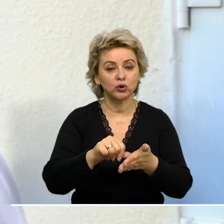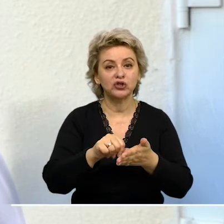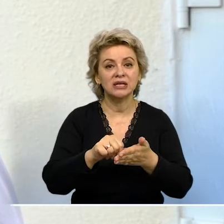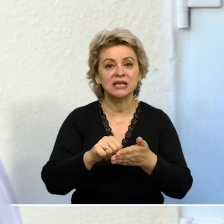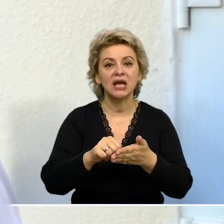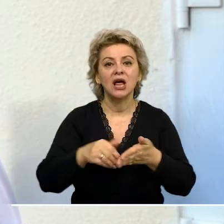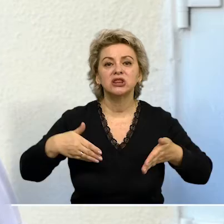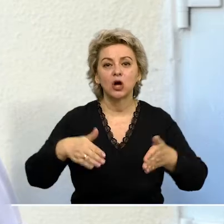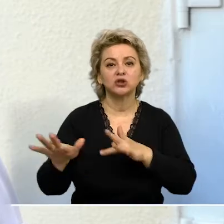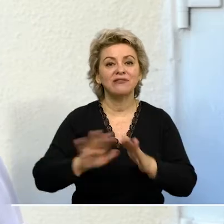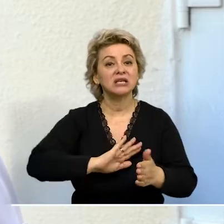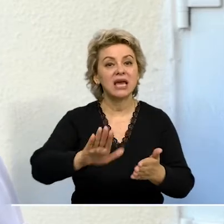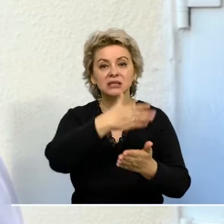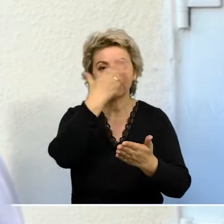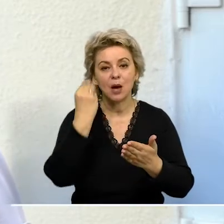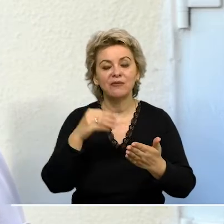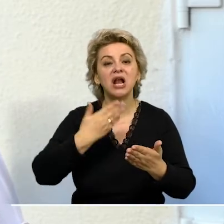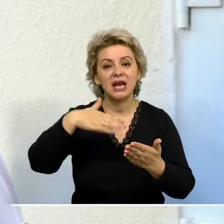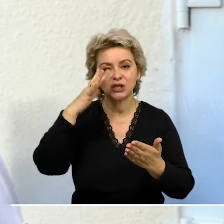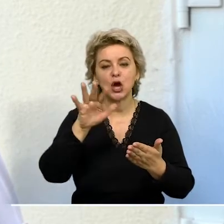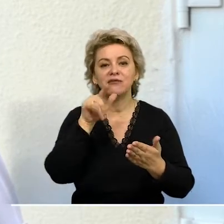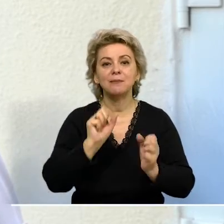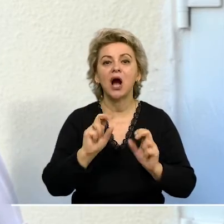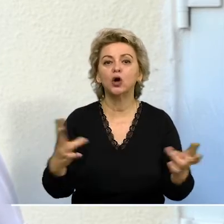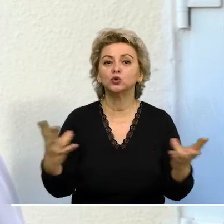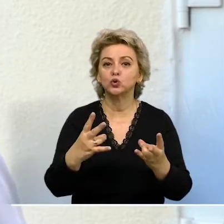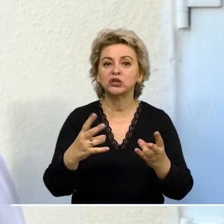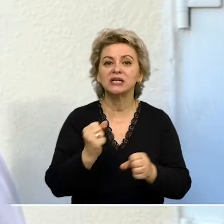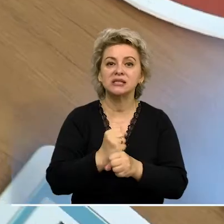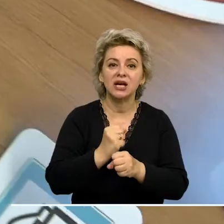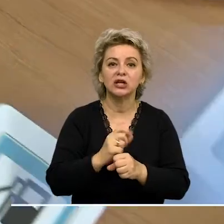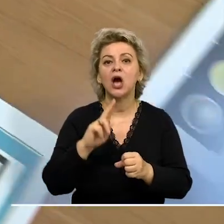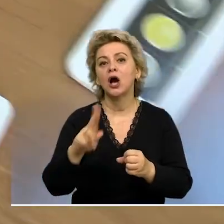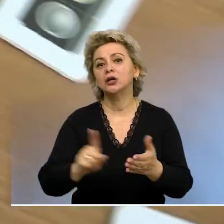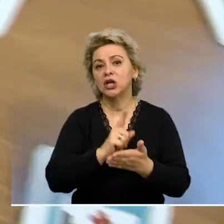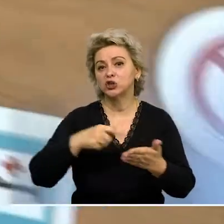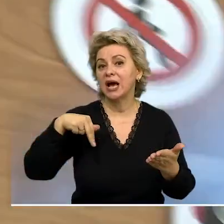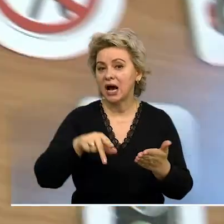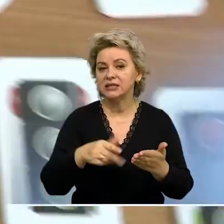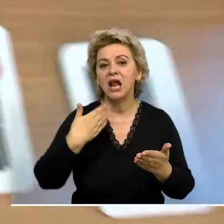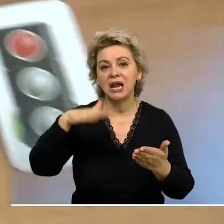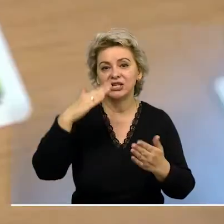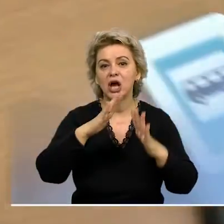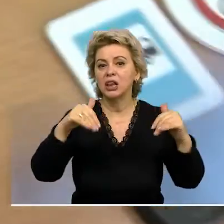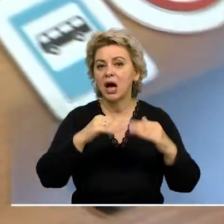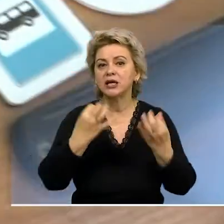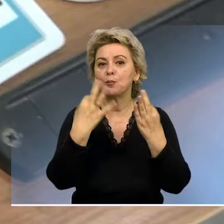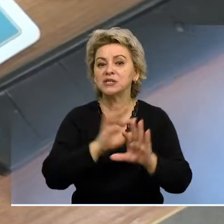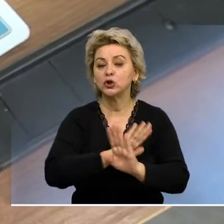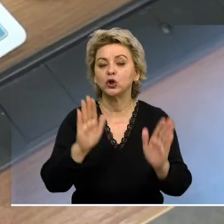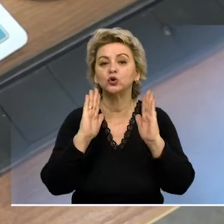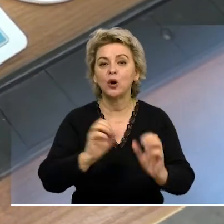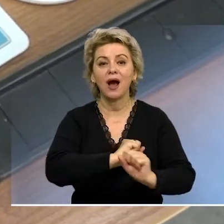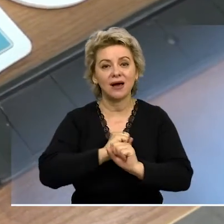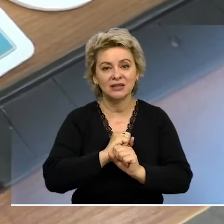чтобы наши юные участники дорожного движения не забывали, даже в летнее время, как нужно действовать, как участник дорожного движения.